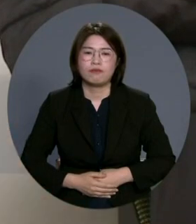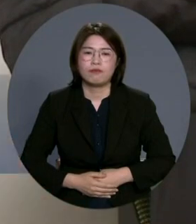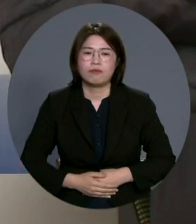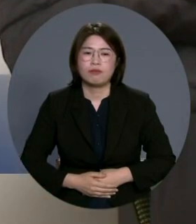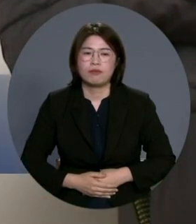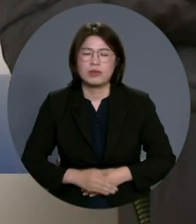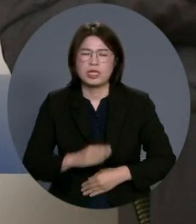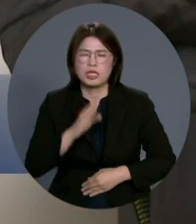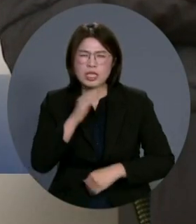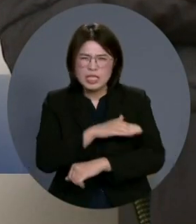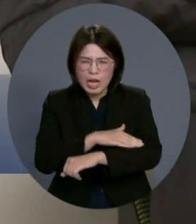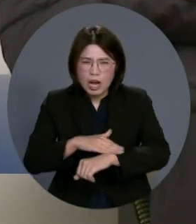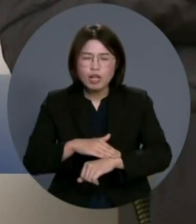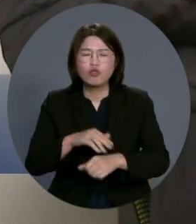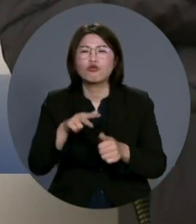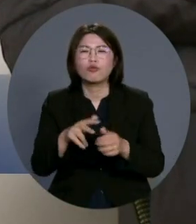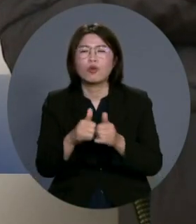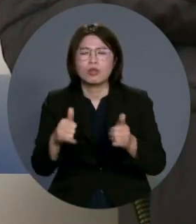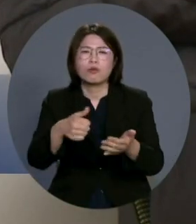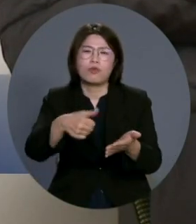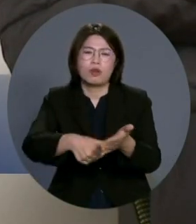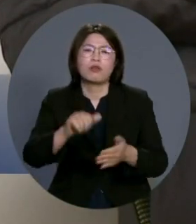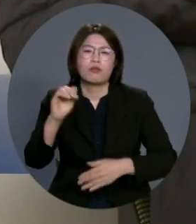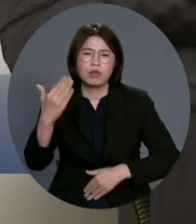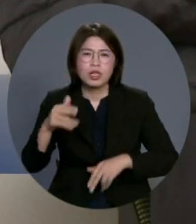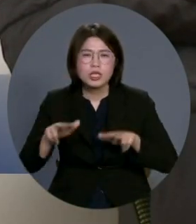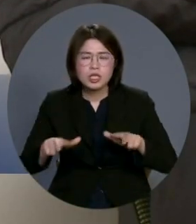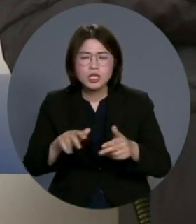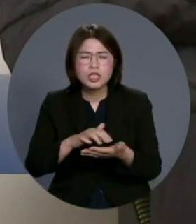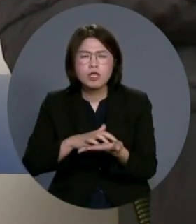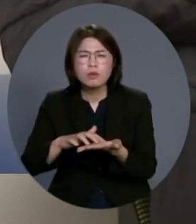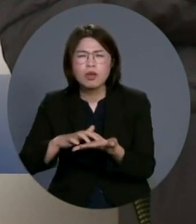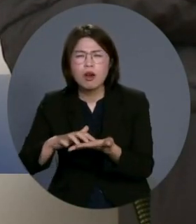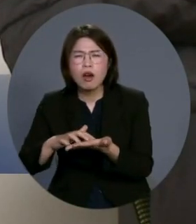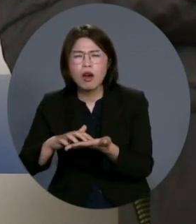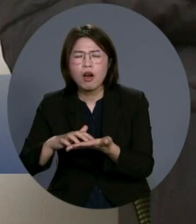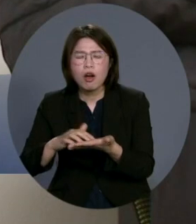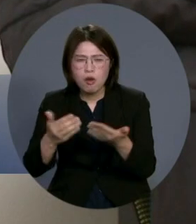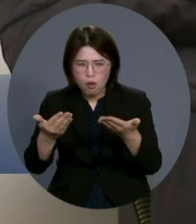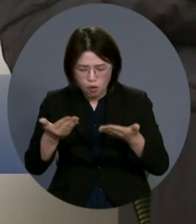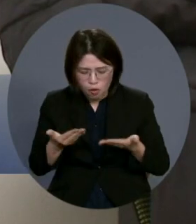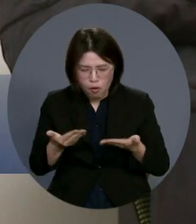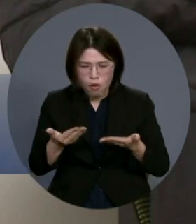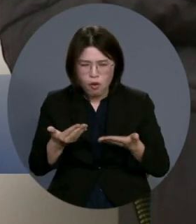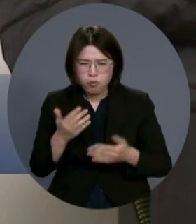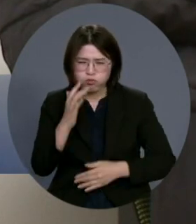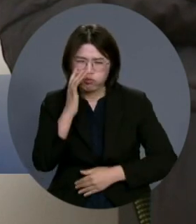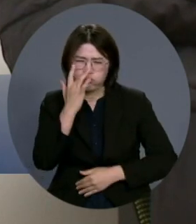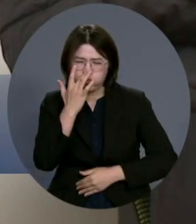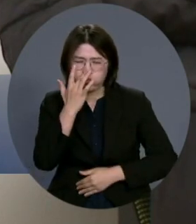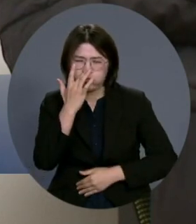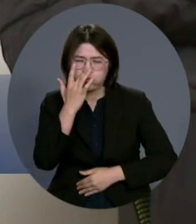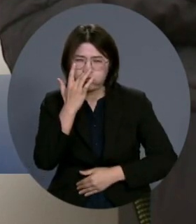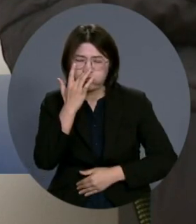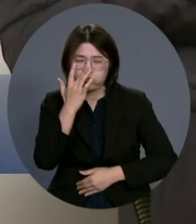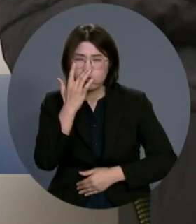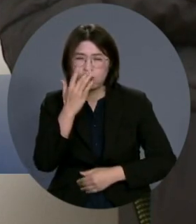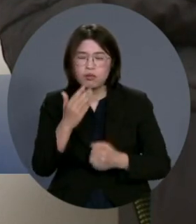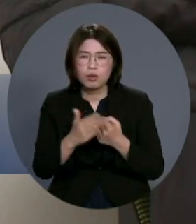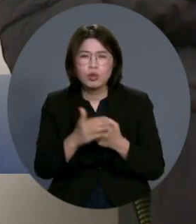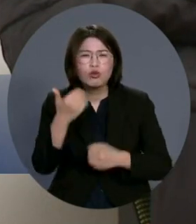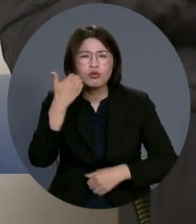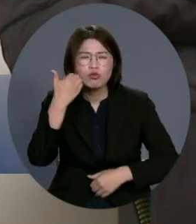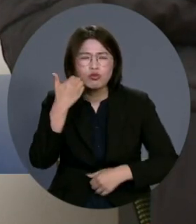후보를 뽑아야 되는데 지금은 이제 어떤 점자가 있어도 좀 못읽는 라 어떤